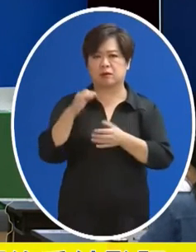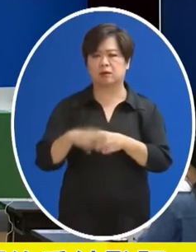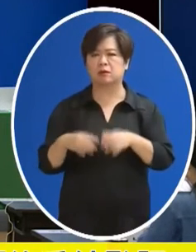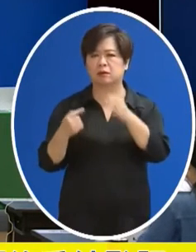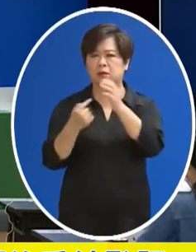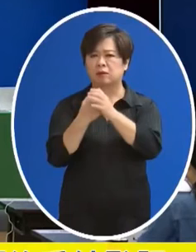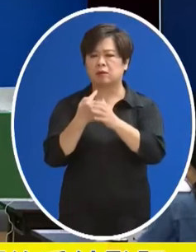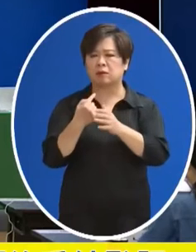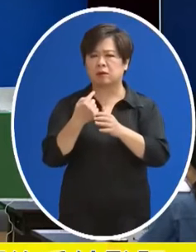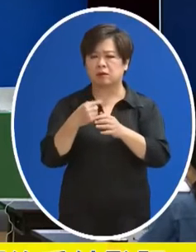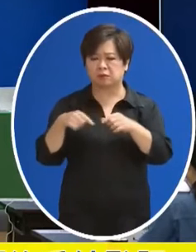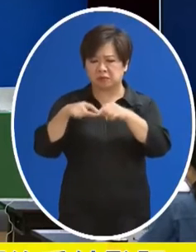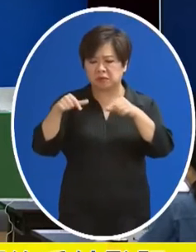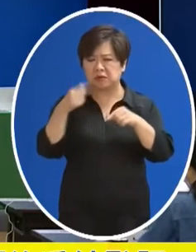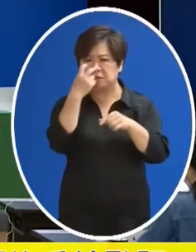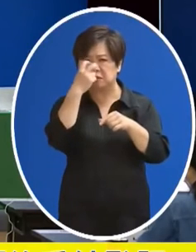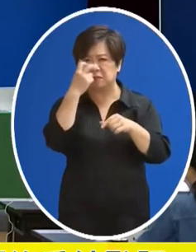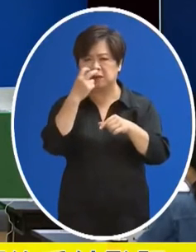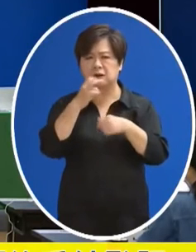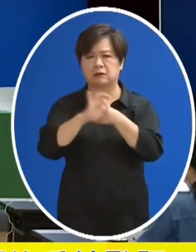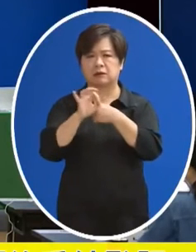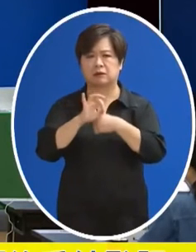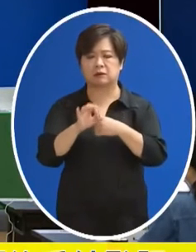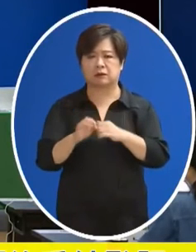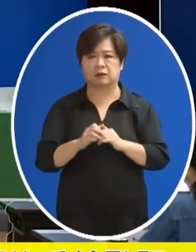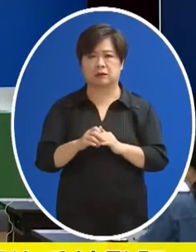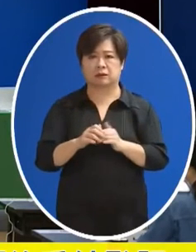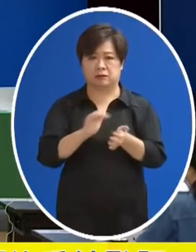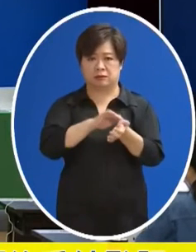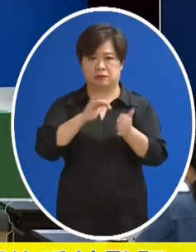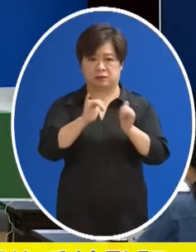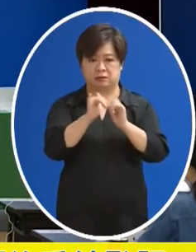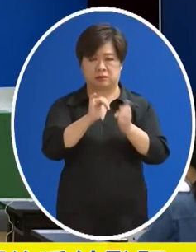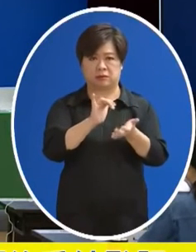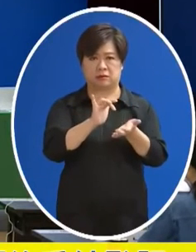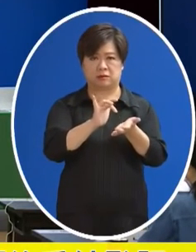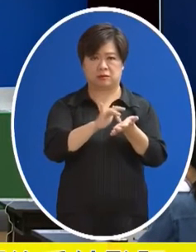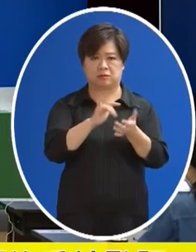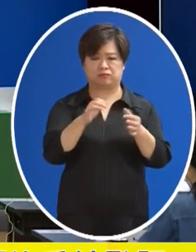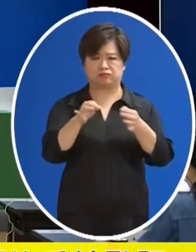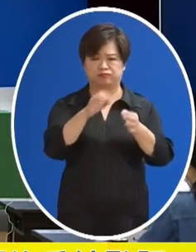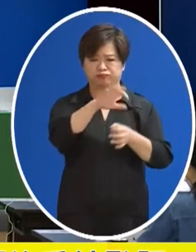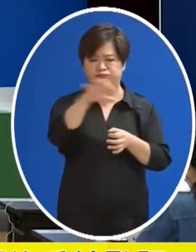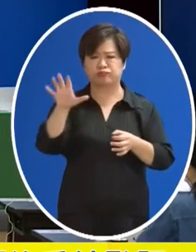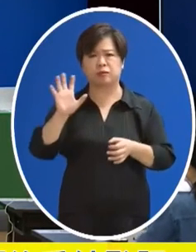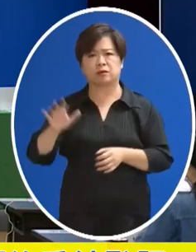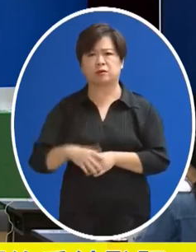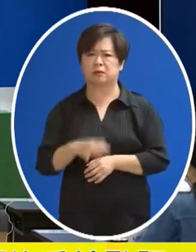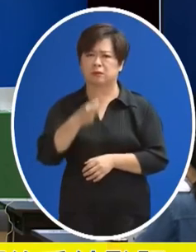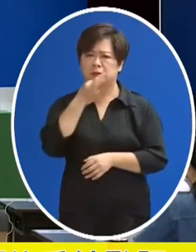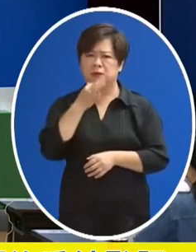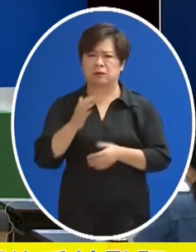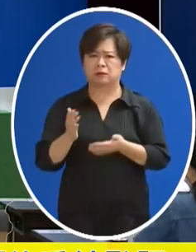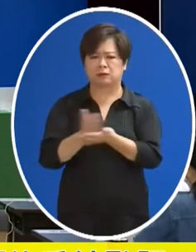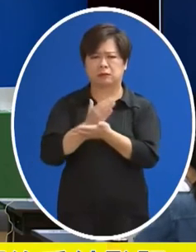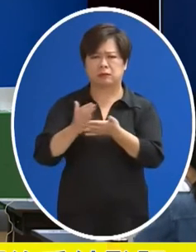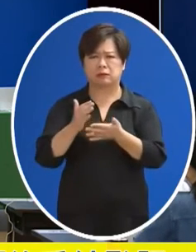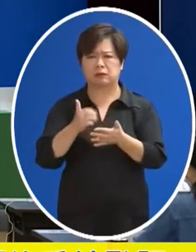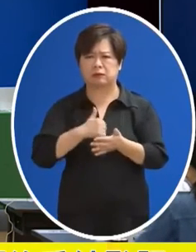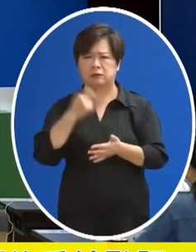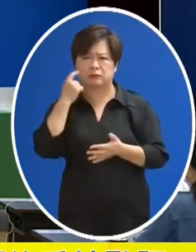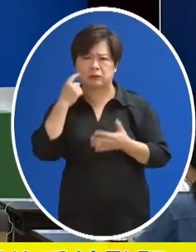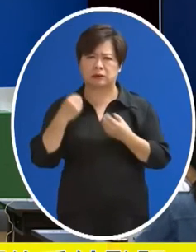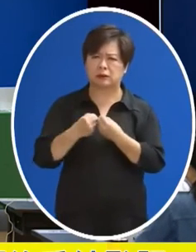试剂流入医院的药局，民众现在除了辨别防疫字号之外，还有什么方法可以判断快筛试剂的真假？谢